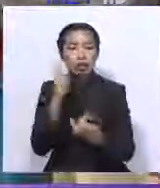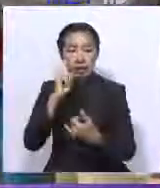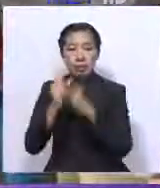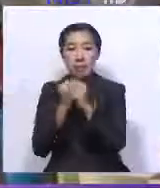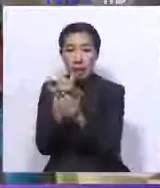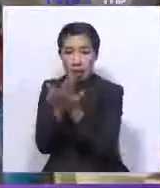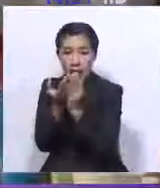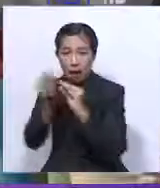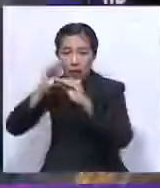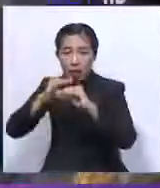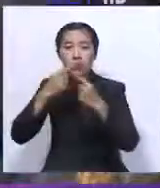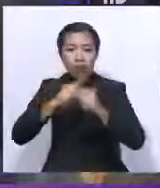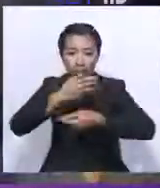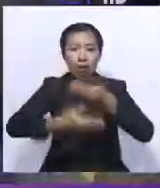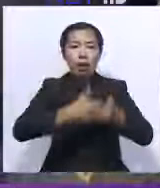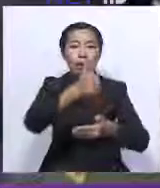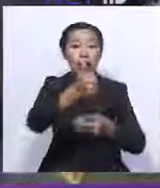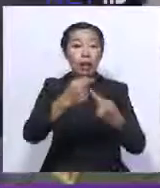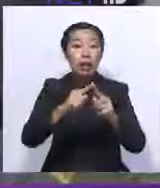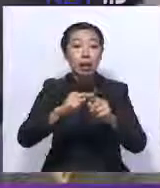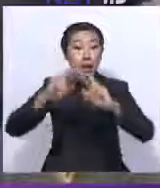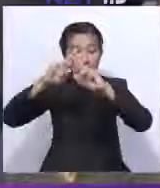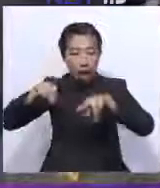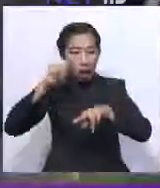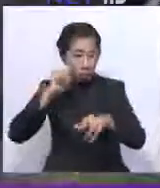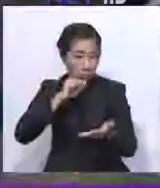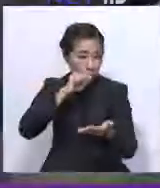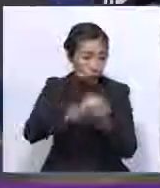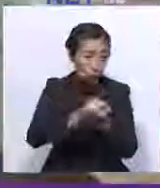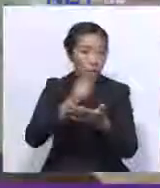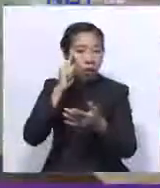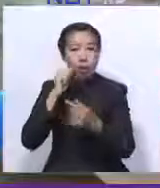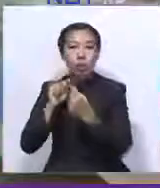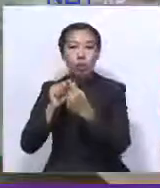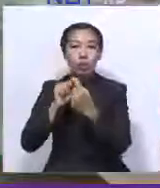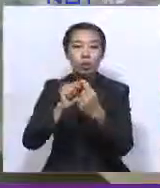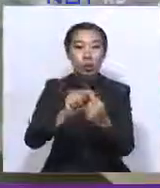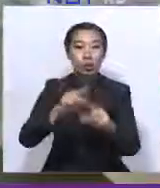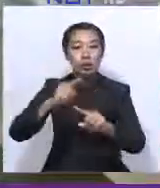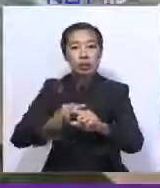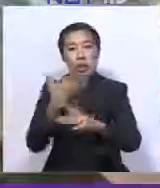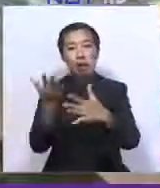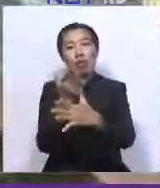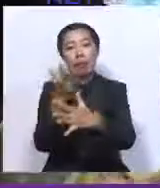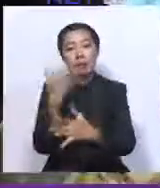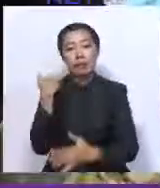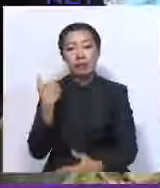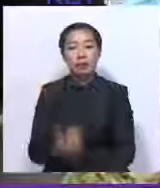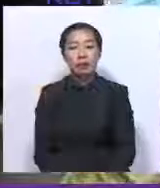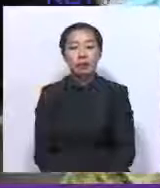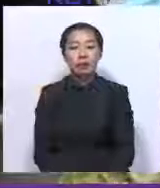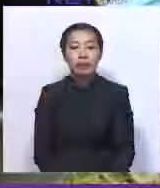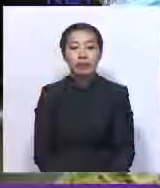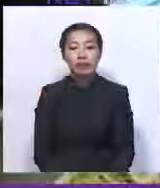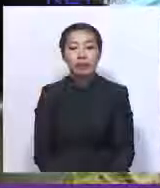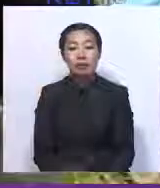เพิ่มขึ้นก็ตามโดยบางร้านมีคิวการสั่งซื้อและติดตั้งแอร์ไปจนถึงต้นเดือนพฤษภาคมแล้วค่ะที่